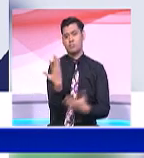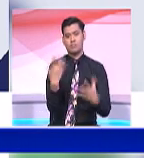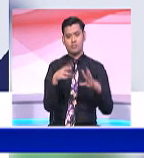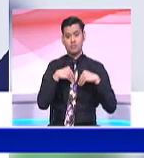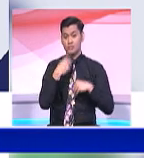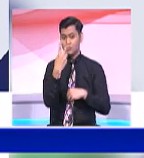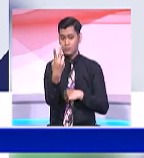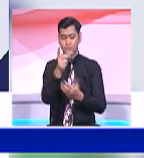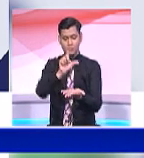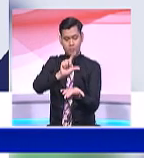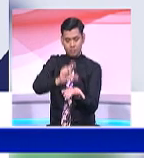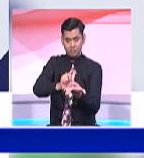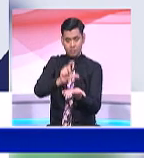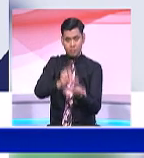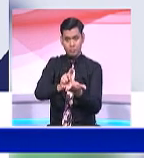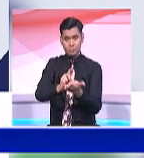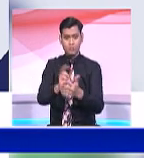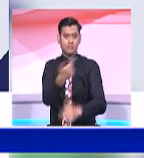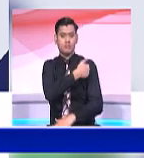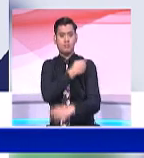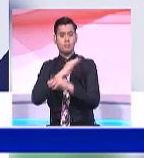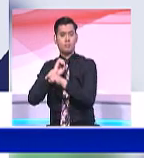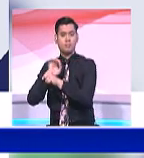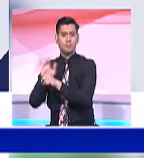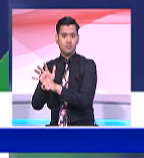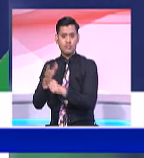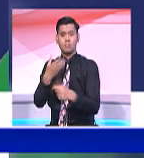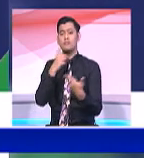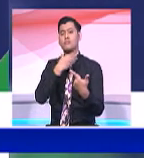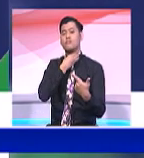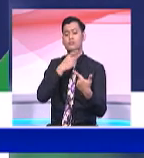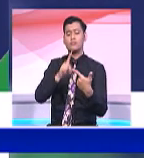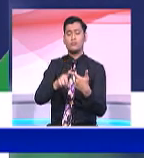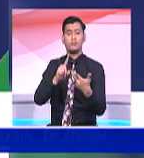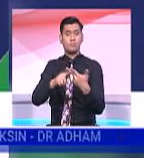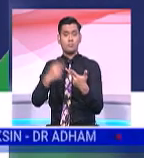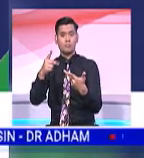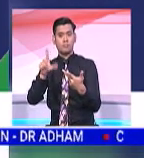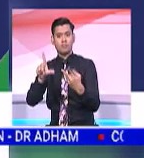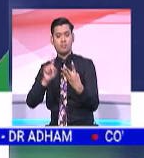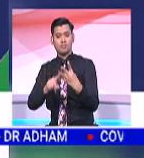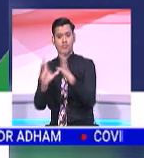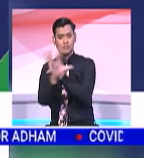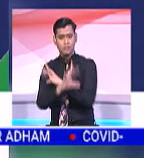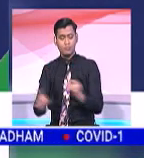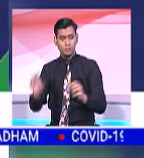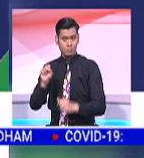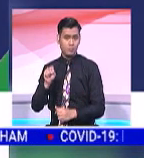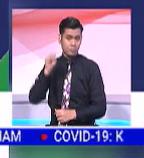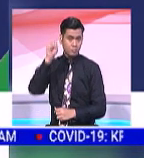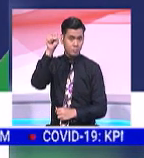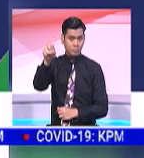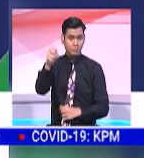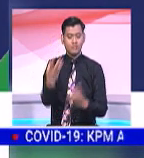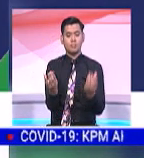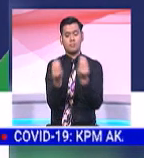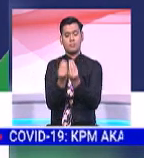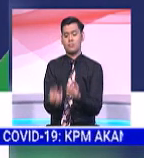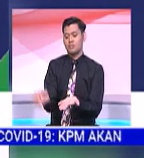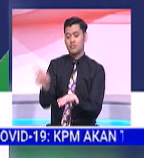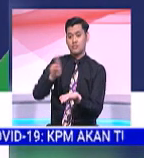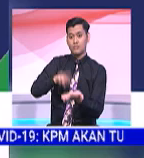dari sudut KPM sama ada operasi boleh diteruskan ataupun kita tangguh dahulu. Beliau ditemui